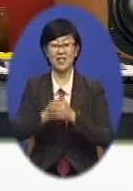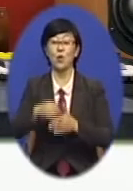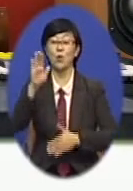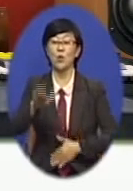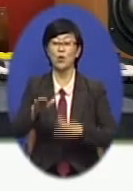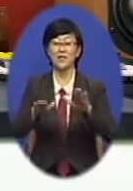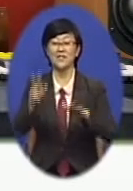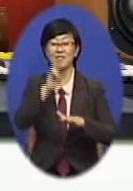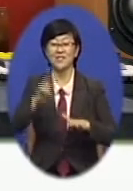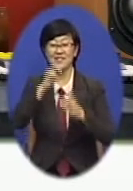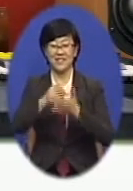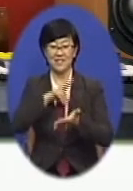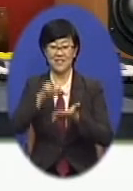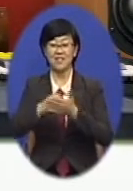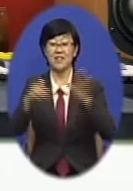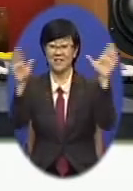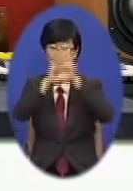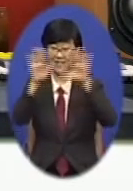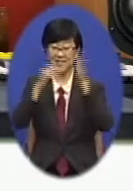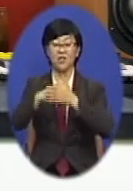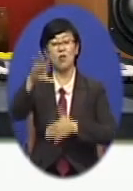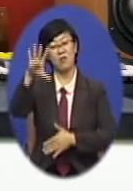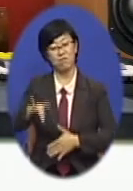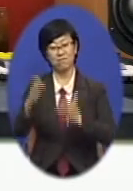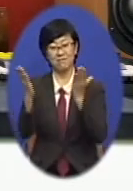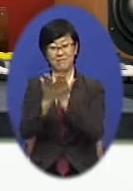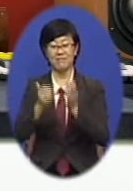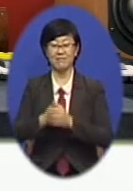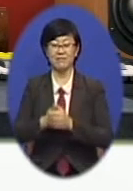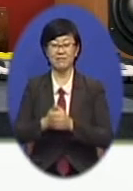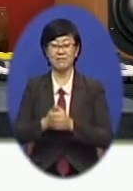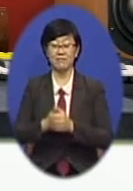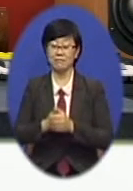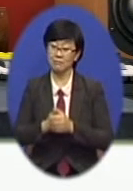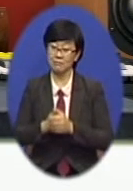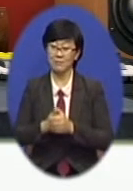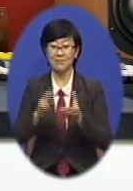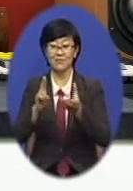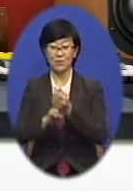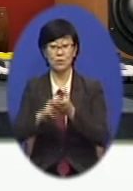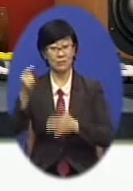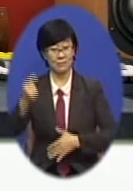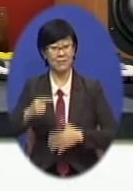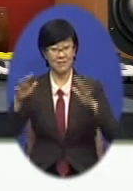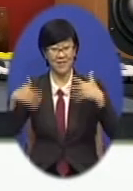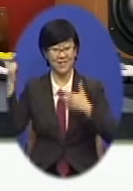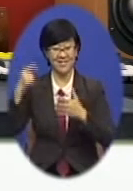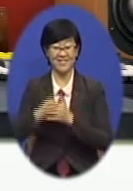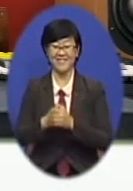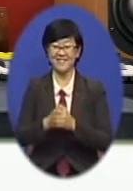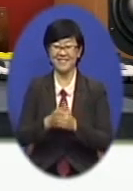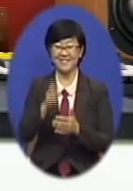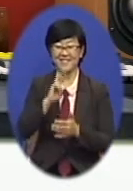제목이 네. 네. 오늘 날씨하고 너무 어울리는 것 같아요. 숨어오는 바람소리. 아. 공목이 아주 그냥